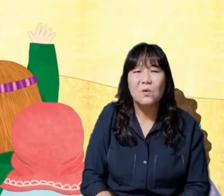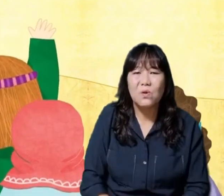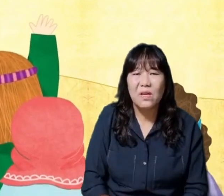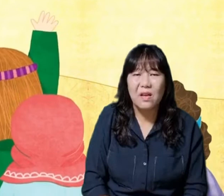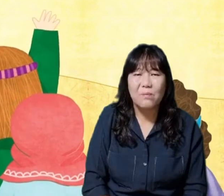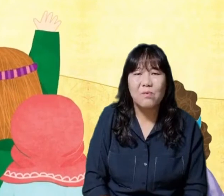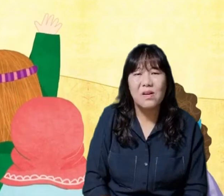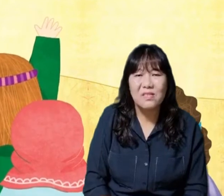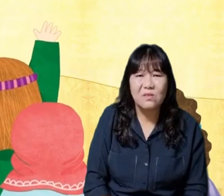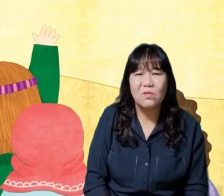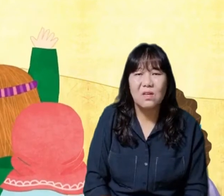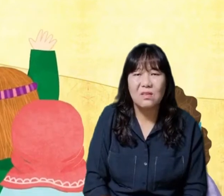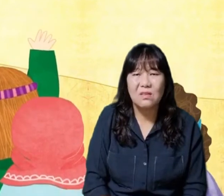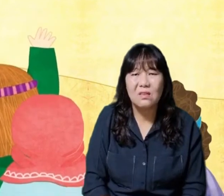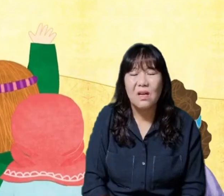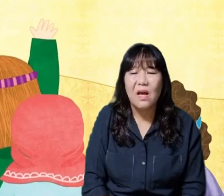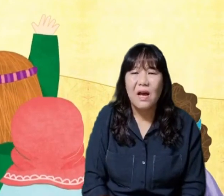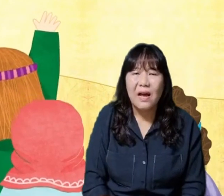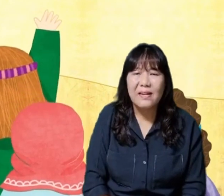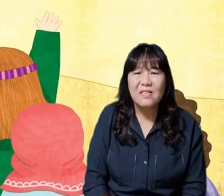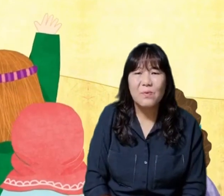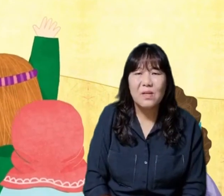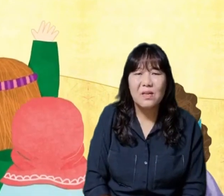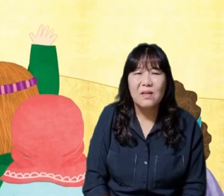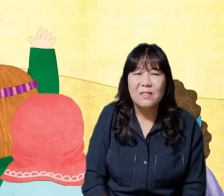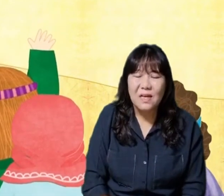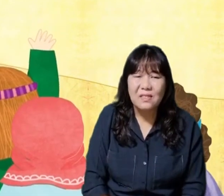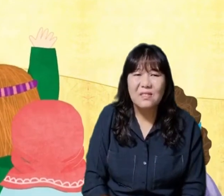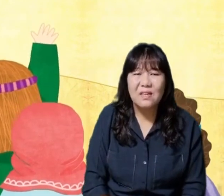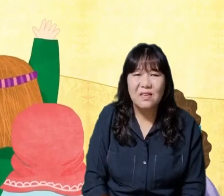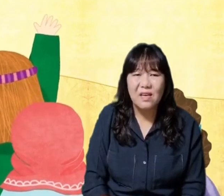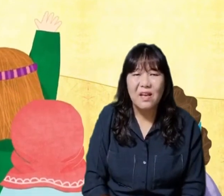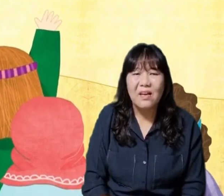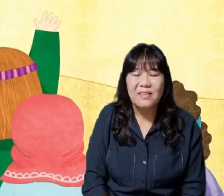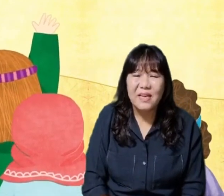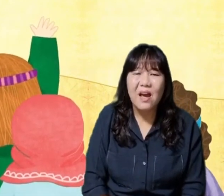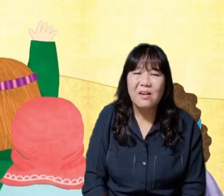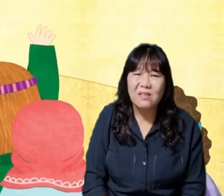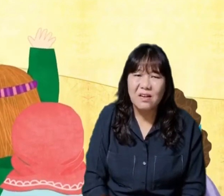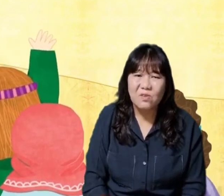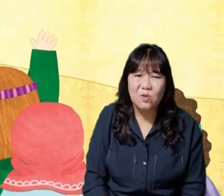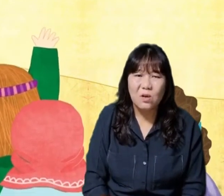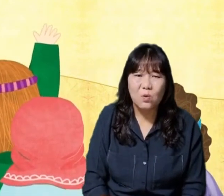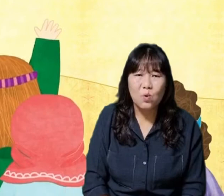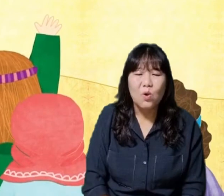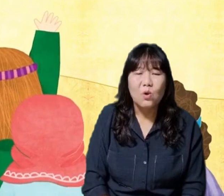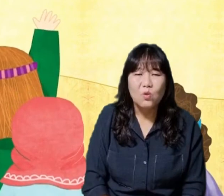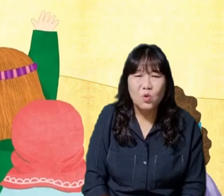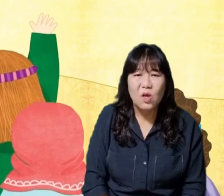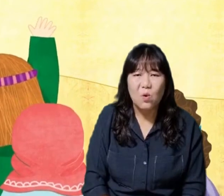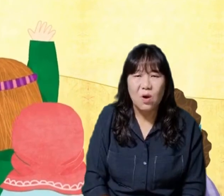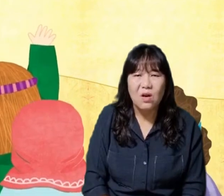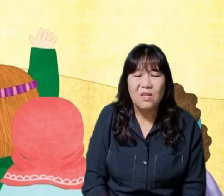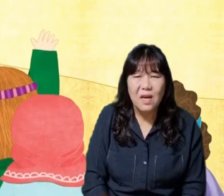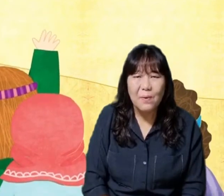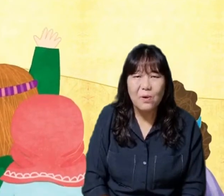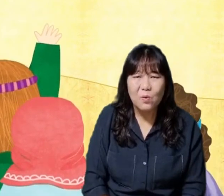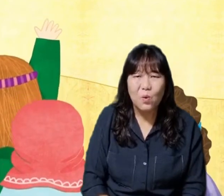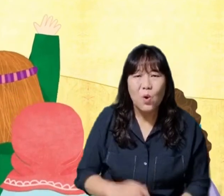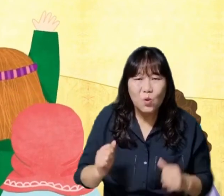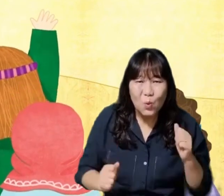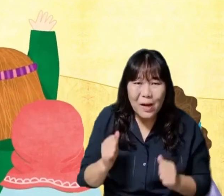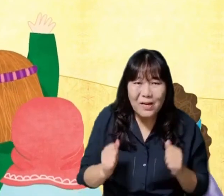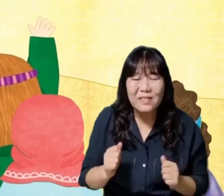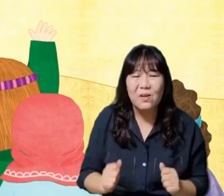이 소리에 블레셋 군사들은 하나님이 자신들에게 재앙을 내리는 줄 알고 두려워